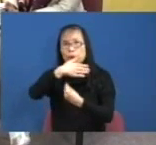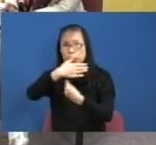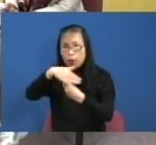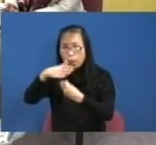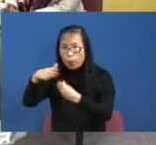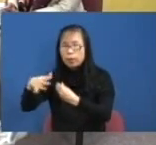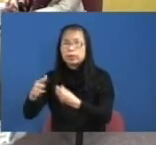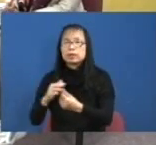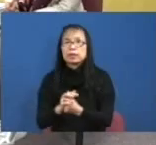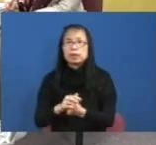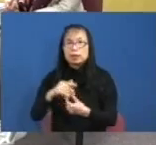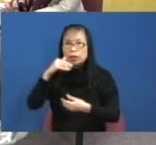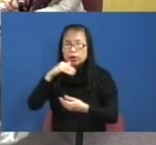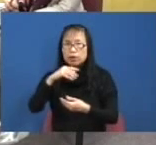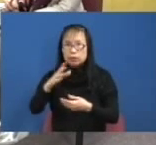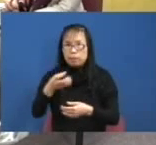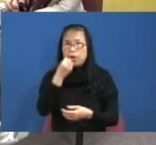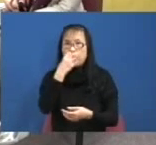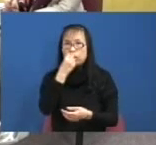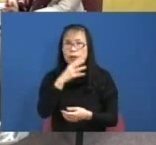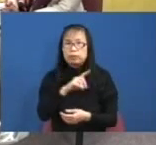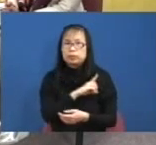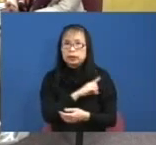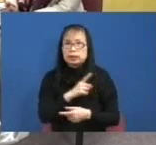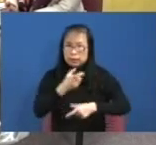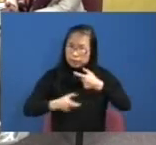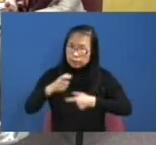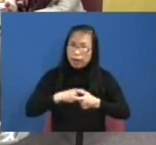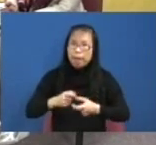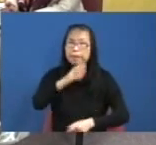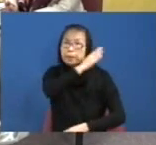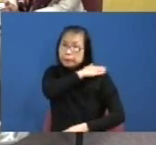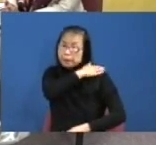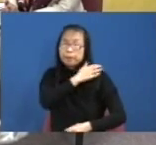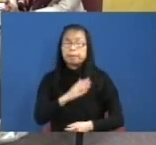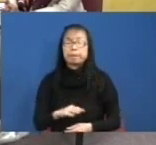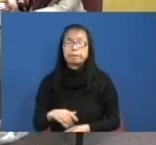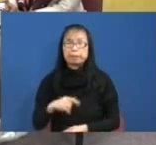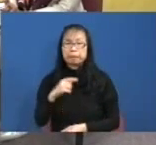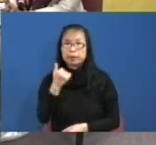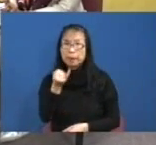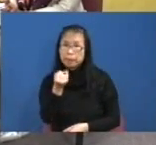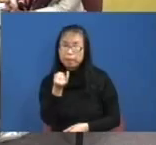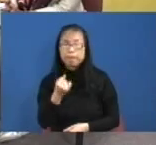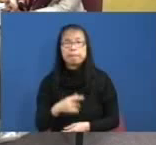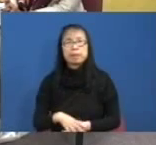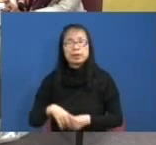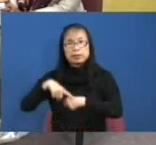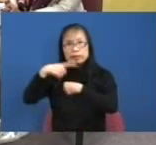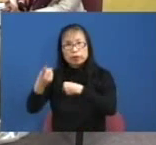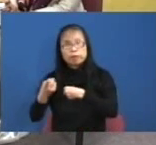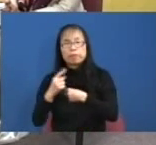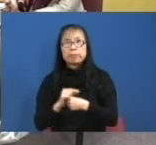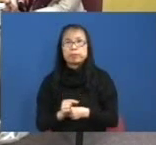同埋即係香港自己本身嗰個經濟係咪可以承擔到咧？ 啊，咁即係另外一方面就係、